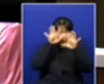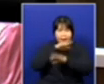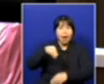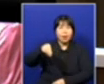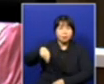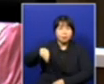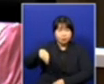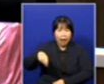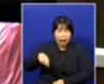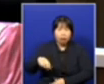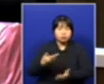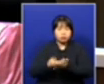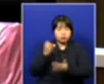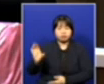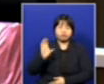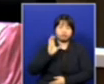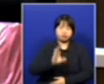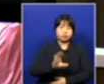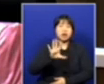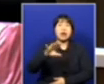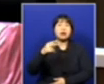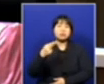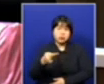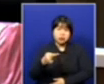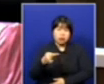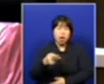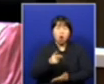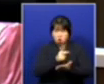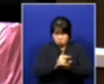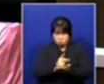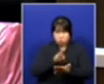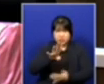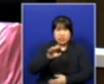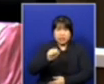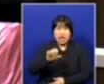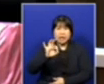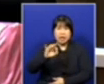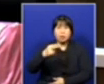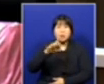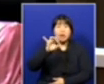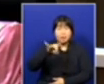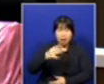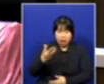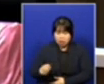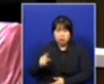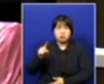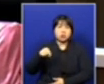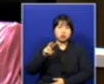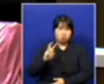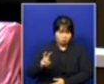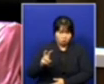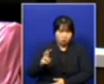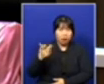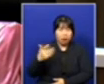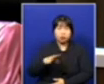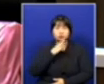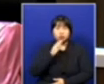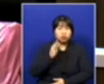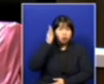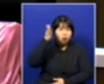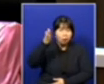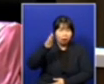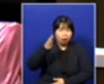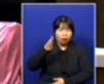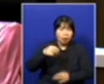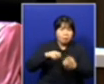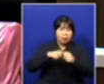าก็ให้วงเงินมาวงเงิน 50,000 ก็พี่กู้ไป 498,000 แล้วเหลืออีก 1,200 แล้วจะเกิดคราวหน้าไปหกล้มหัว